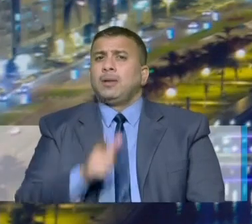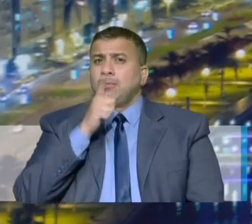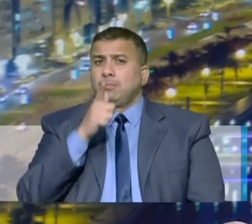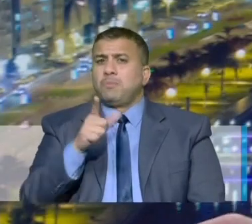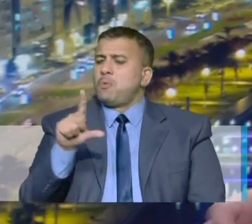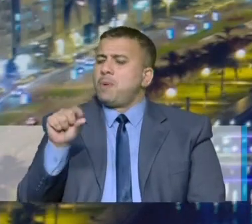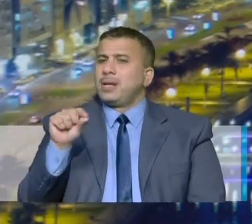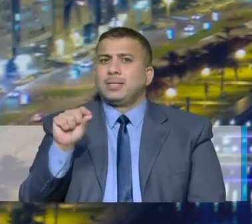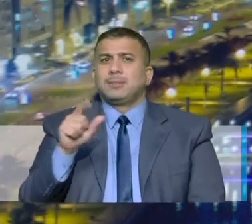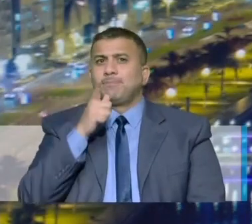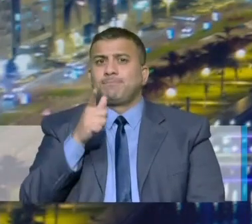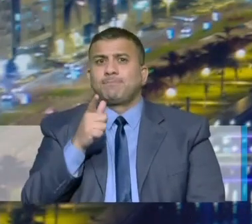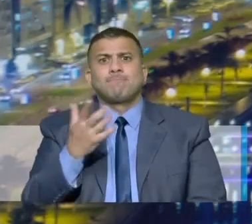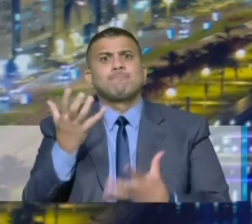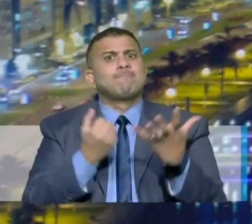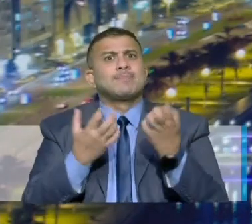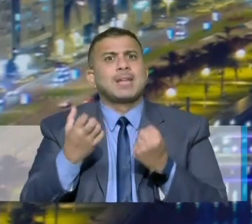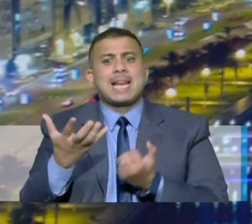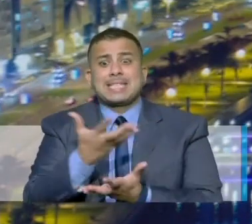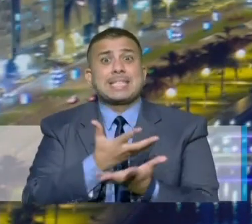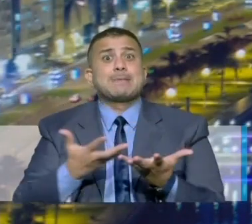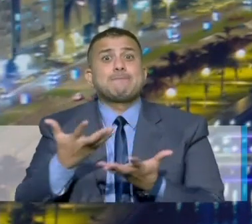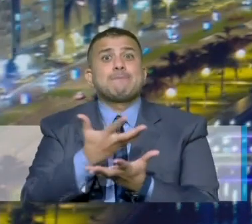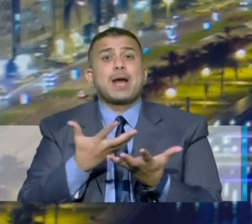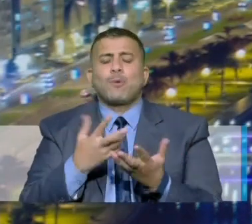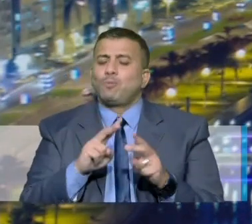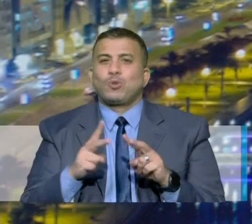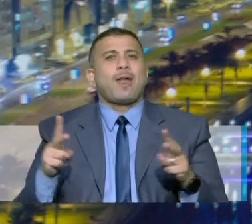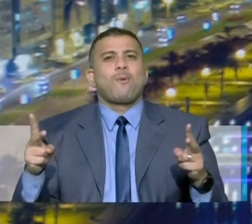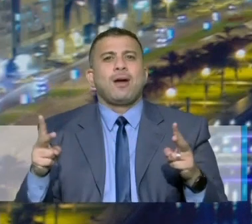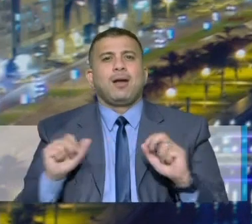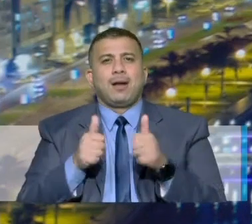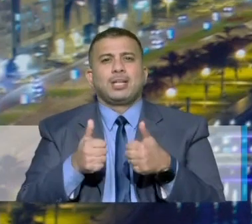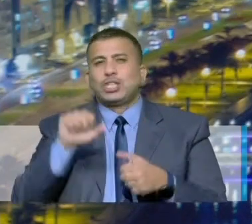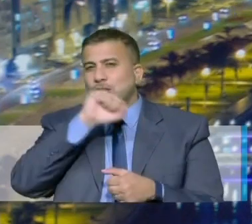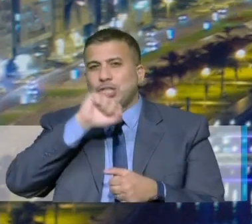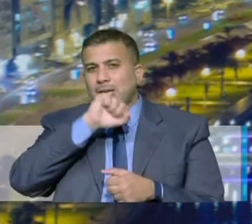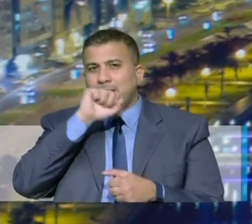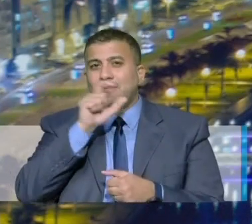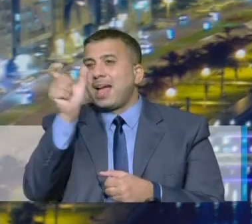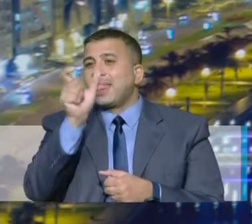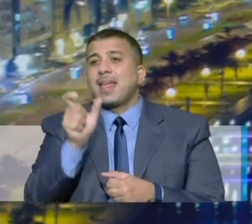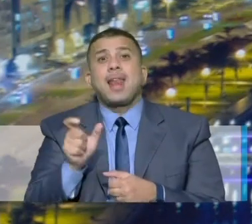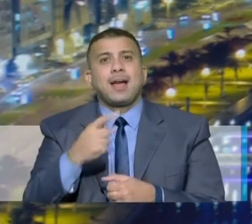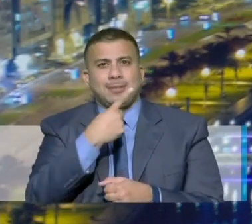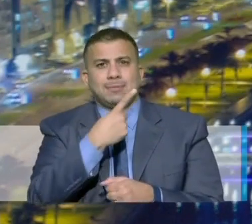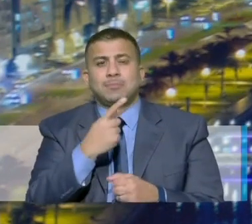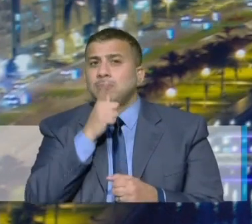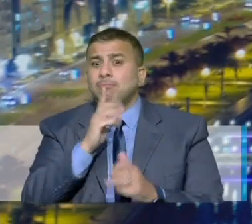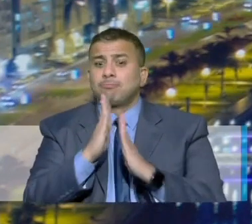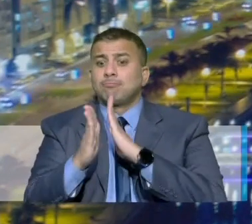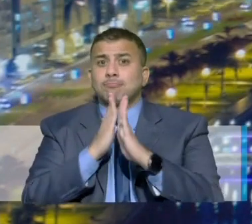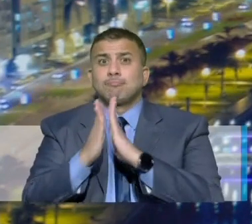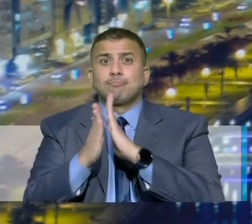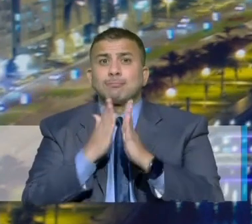بكل مميزاتها الجاذبة وإمكاناتها الاستثمارية المتنوعة، حضرت إمارة الشارقة في إيطاليا لتكثيف تبادل